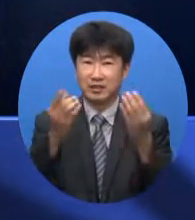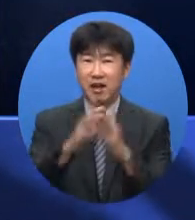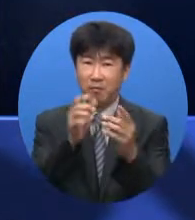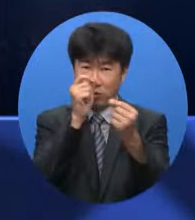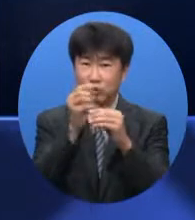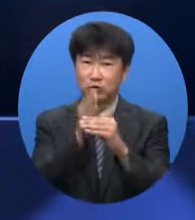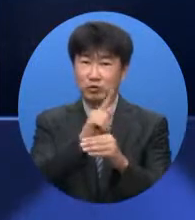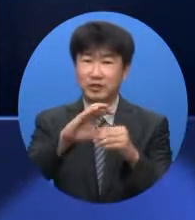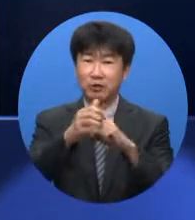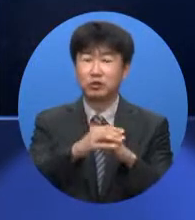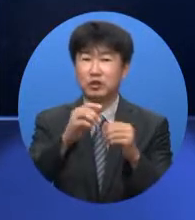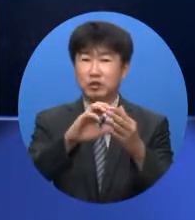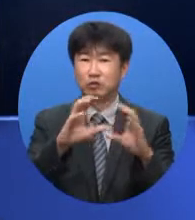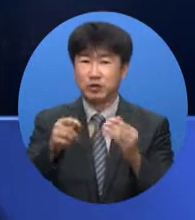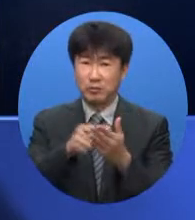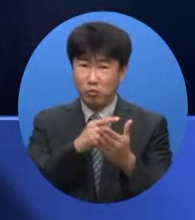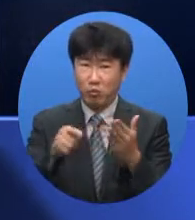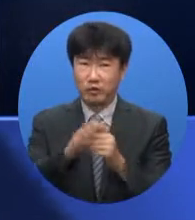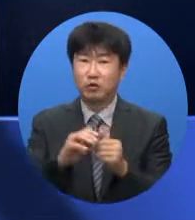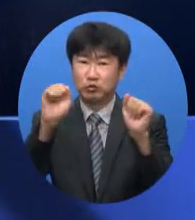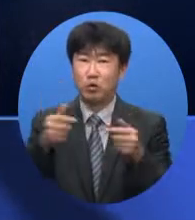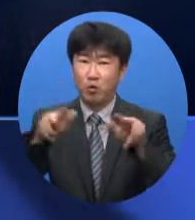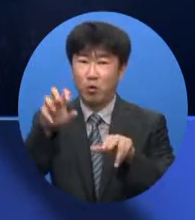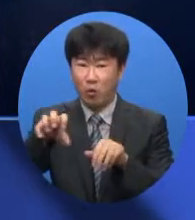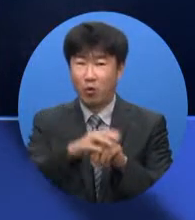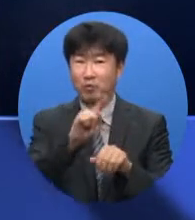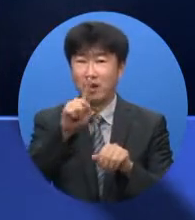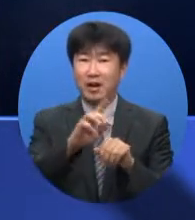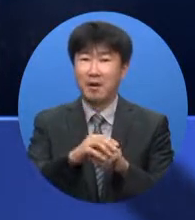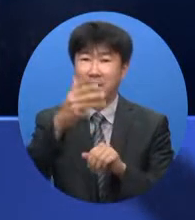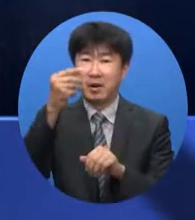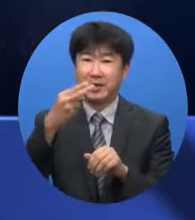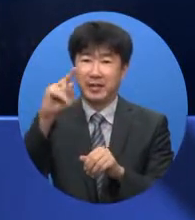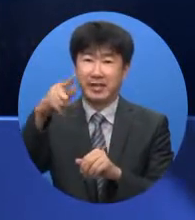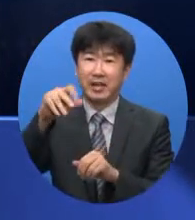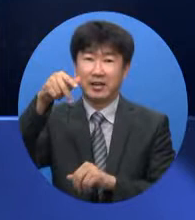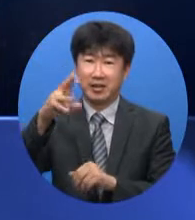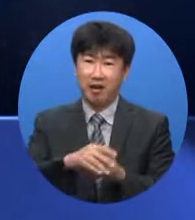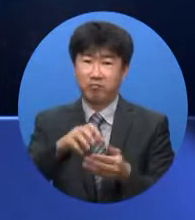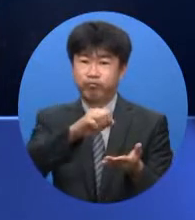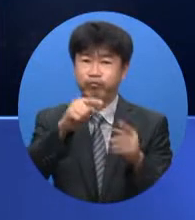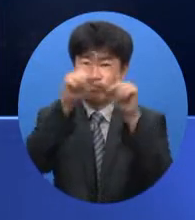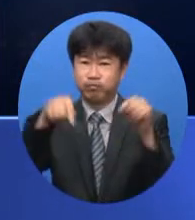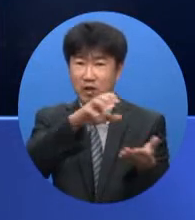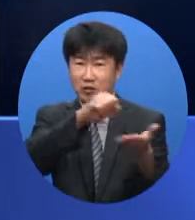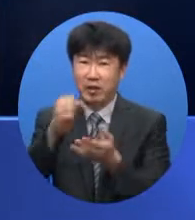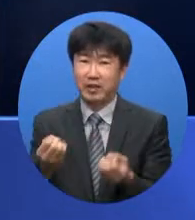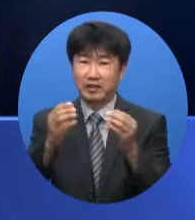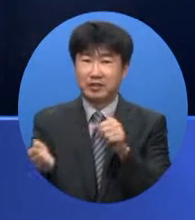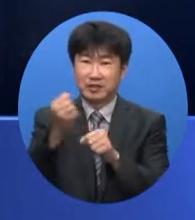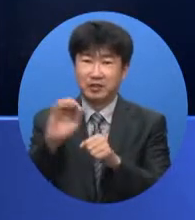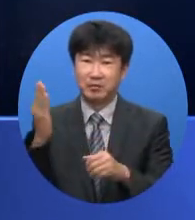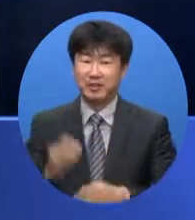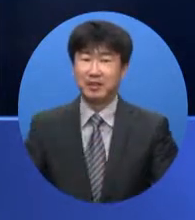대장경 세계문화축전을 앞두고 대구 국채보상운동기념공원과 동성로 일원에서 8만 대장경 이웃행렬 재현